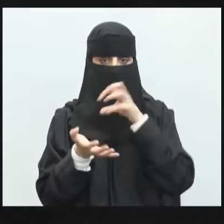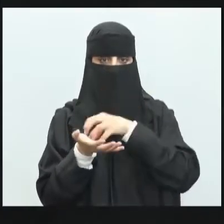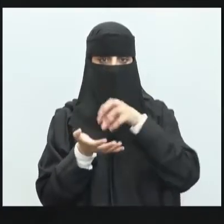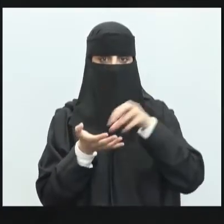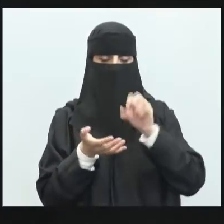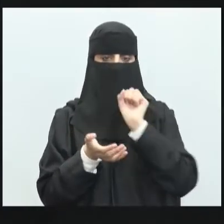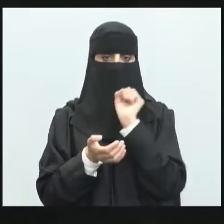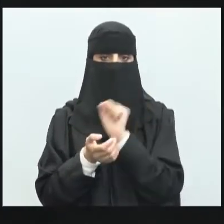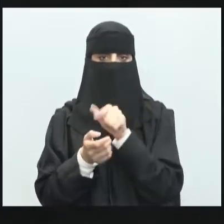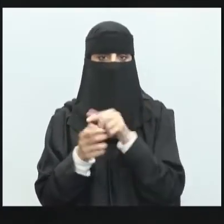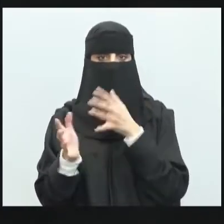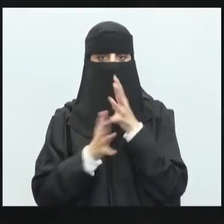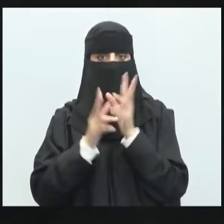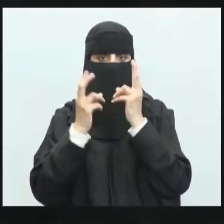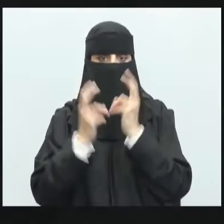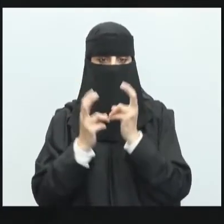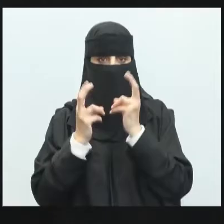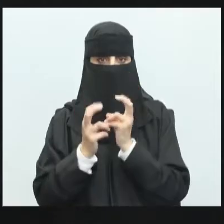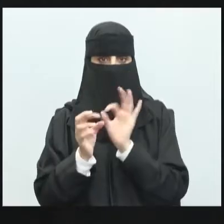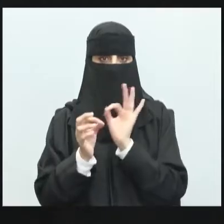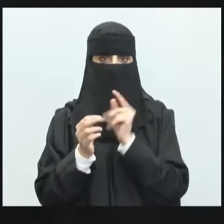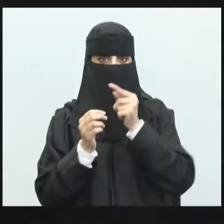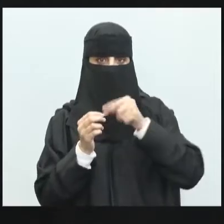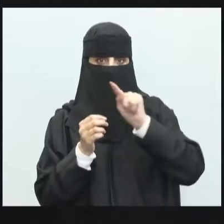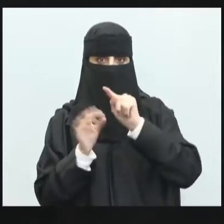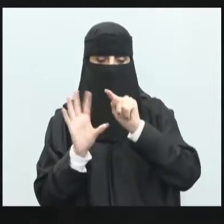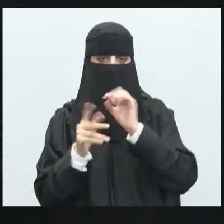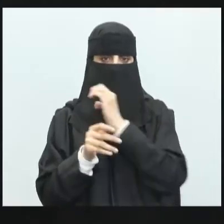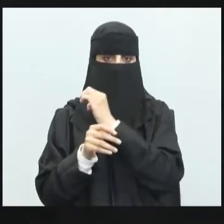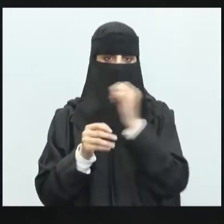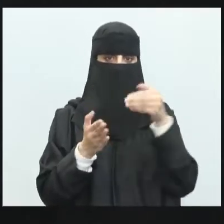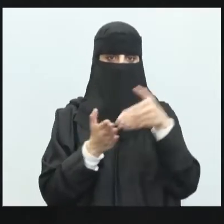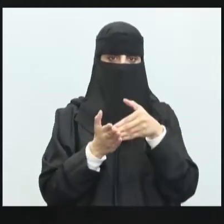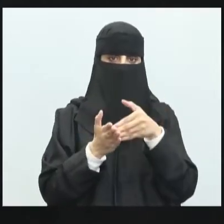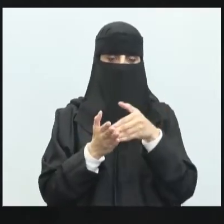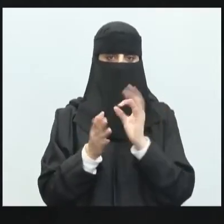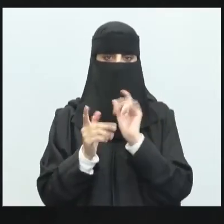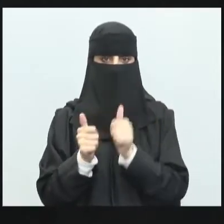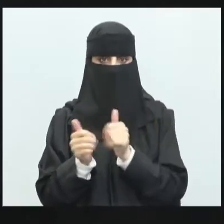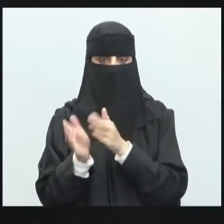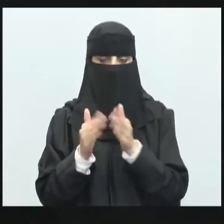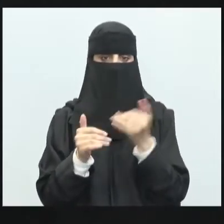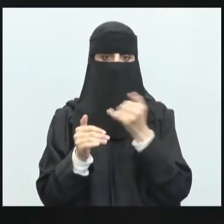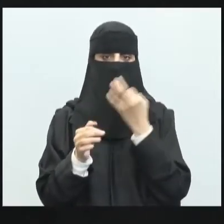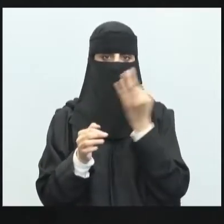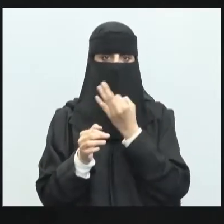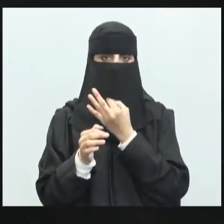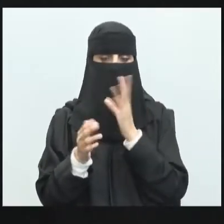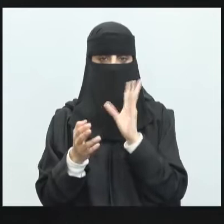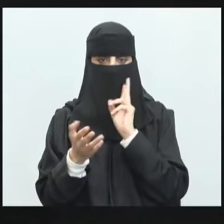الراسيتان ونهايه الجمله وهكذا وكذلك نضبط الكلمات بالشكل